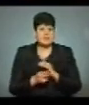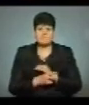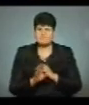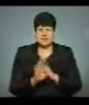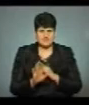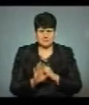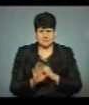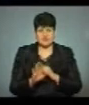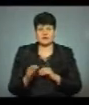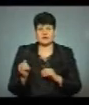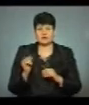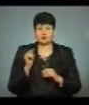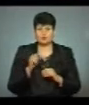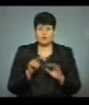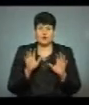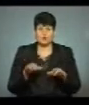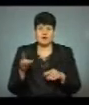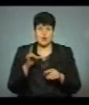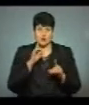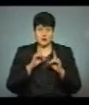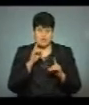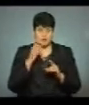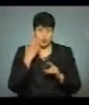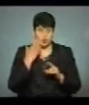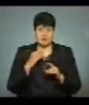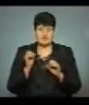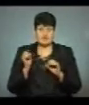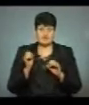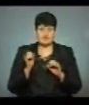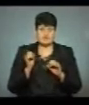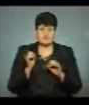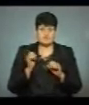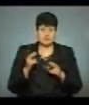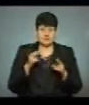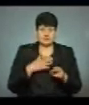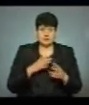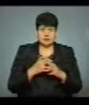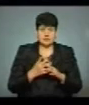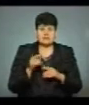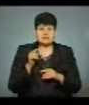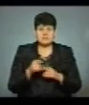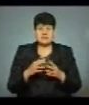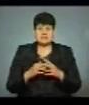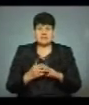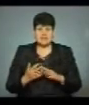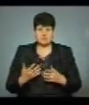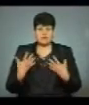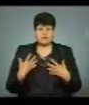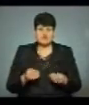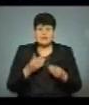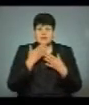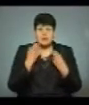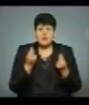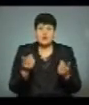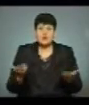І тому голова районної ради, коли віддаш наше село, він вже з тими селами. Немає грошей,